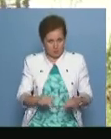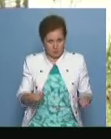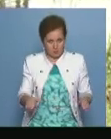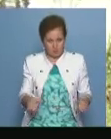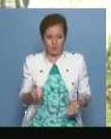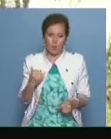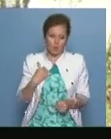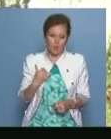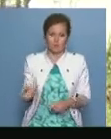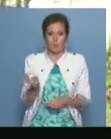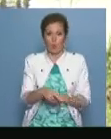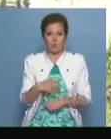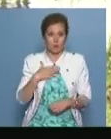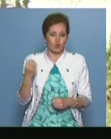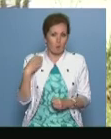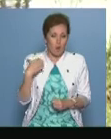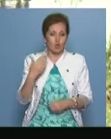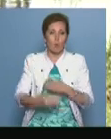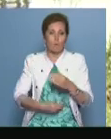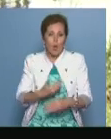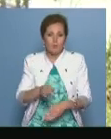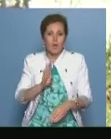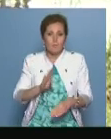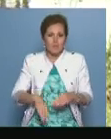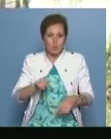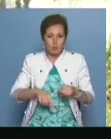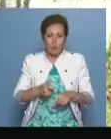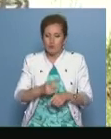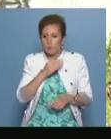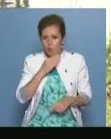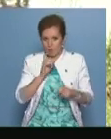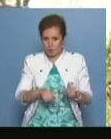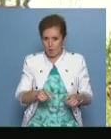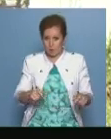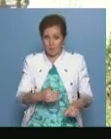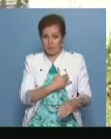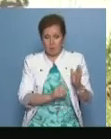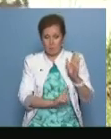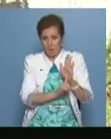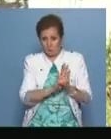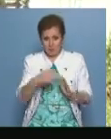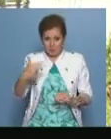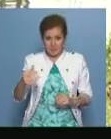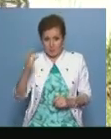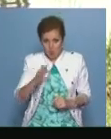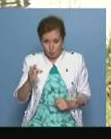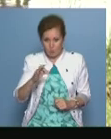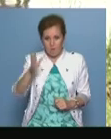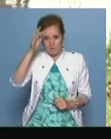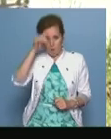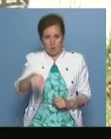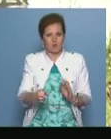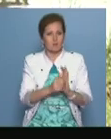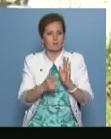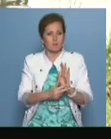нас приходят на наш пляж и купаются без родителей очень много народу. Температура, например, 30 градусов, вода у нас 18